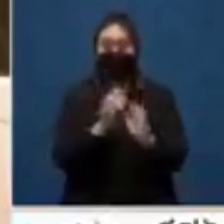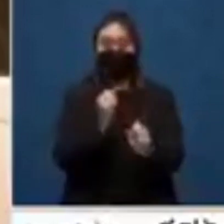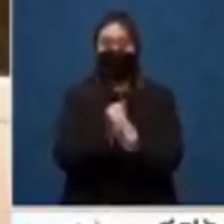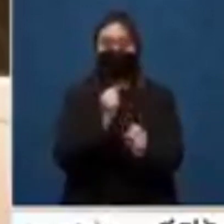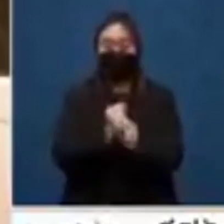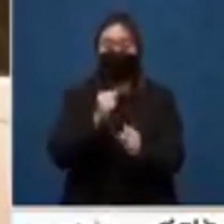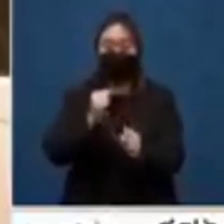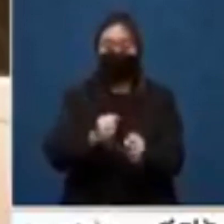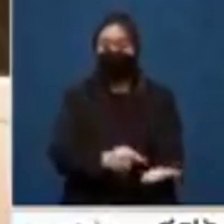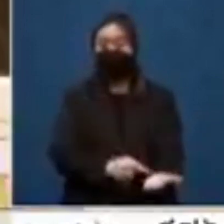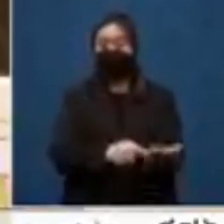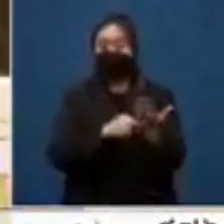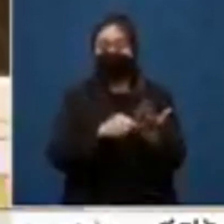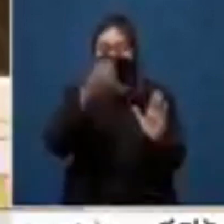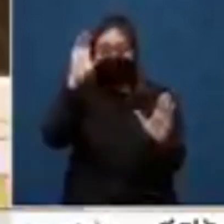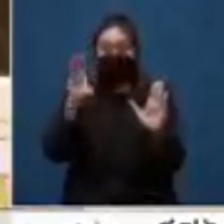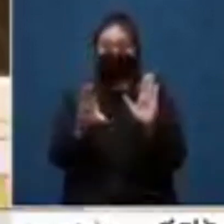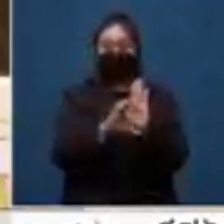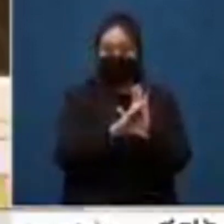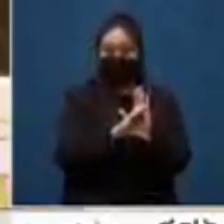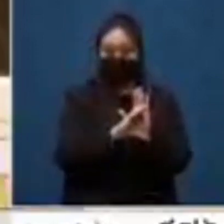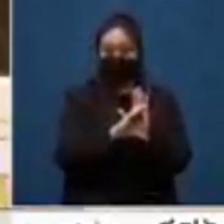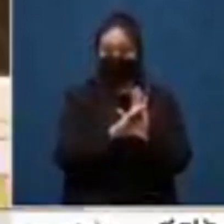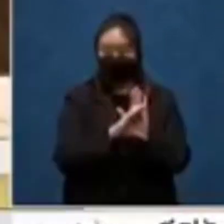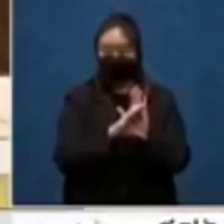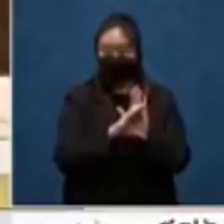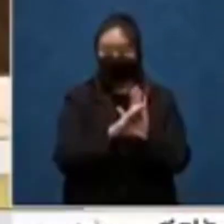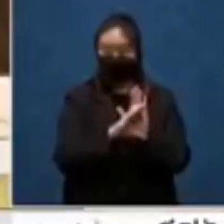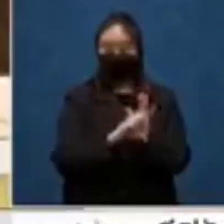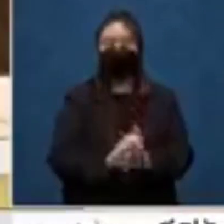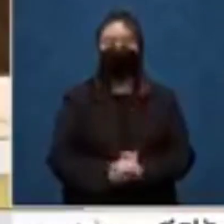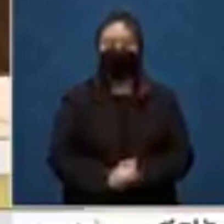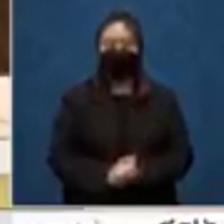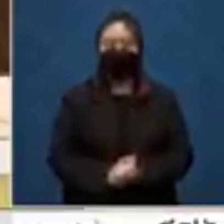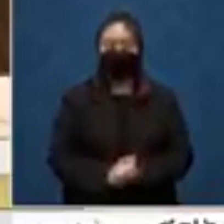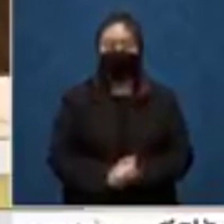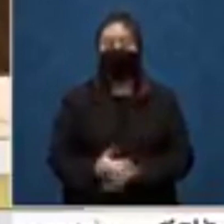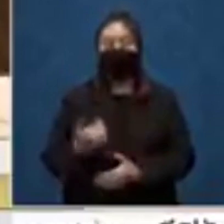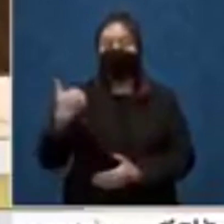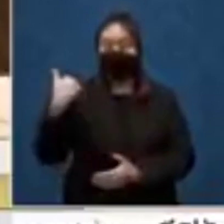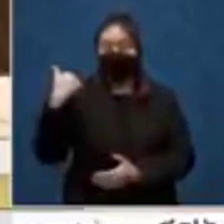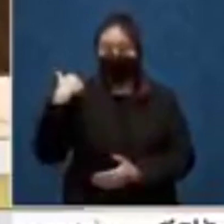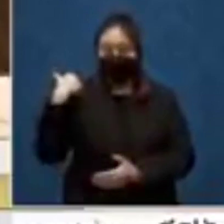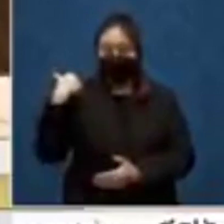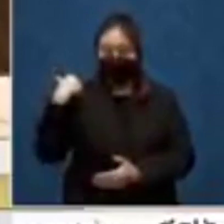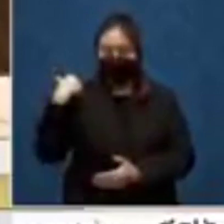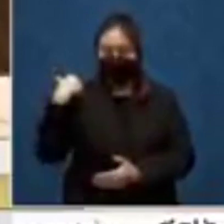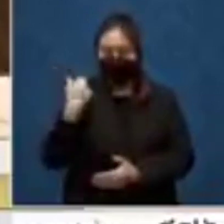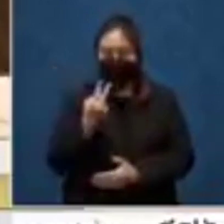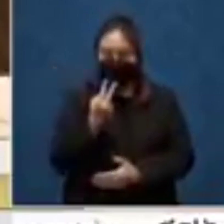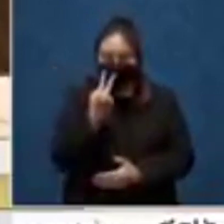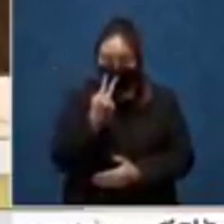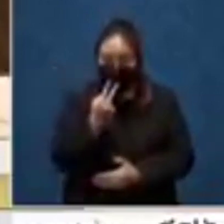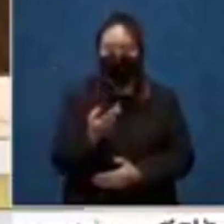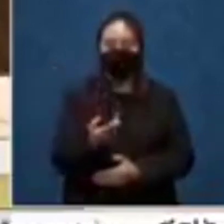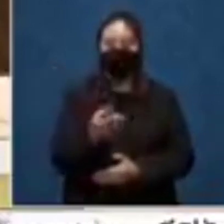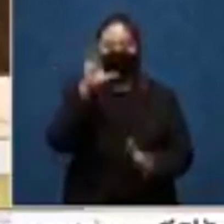าพขึ้นมาด้วยความเห็นว่ามีองค์ประกอบที่เกี่ยวพันกับสถา